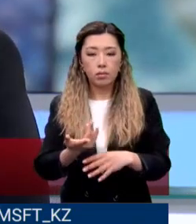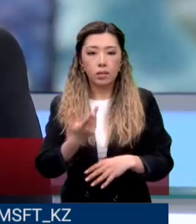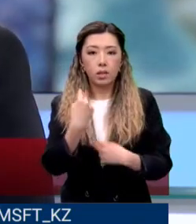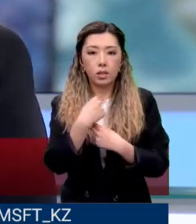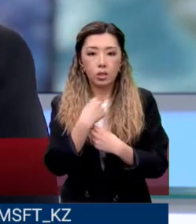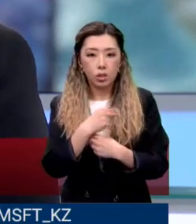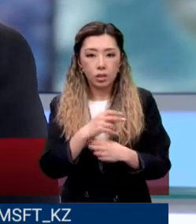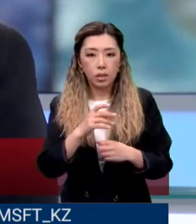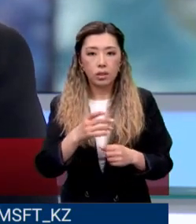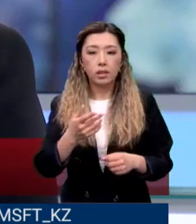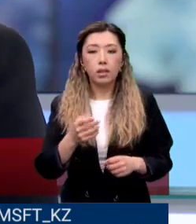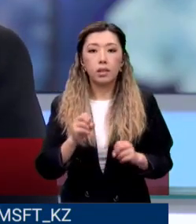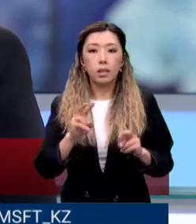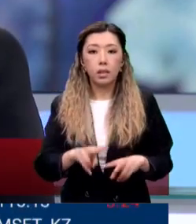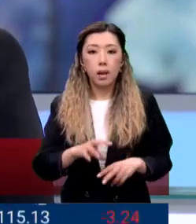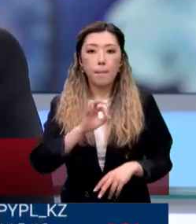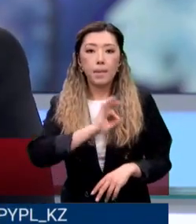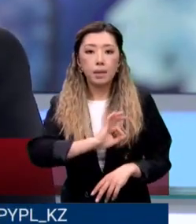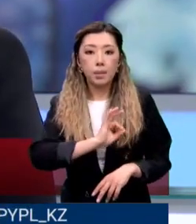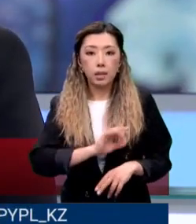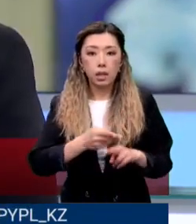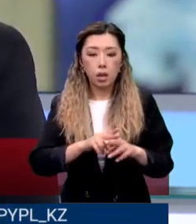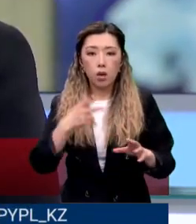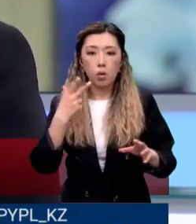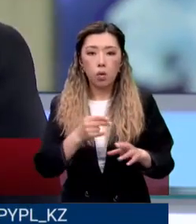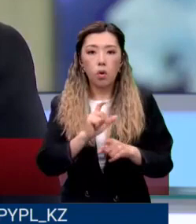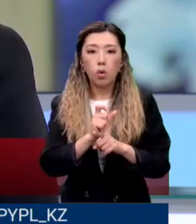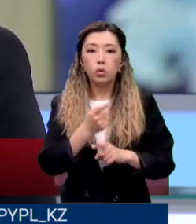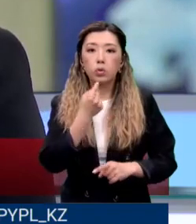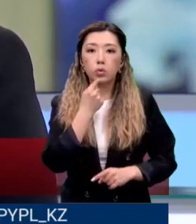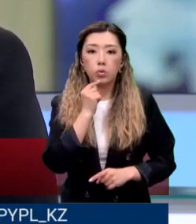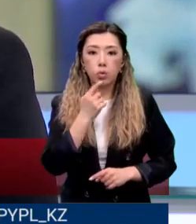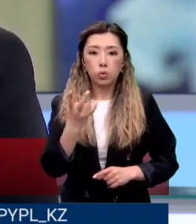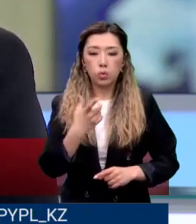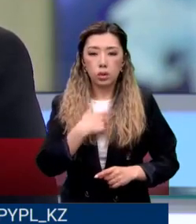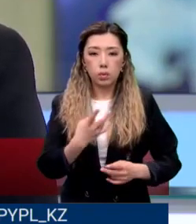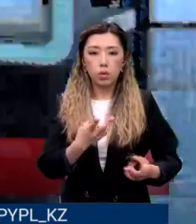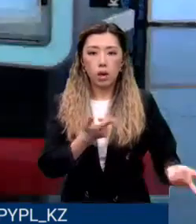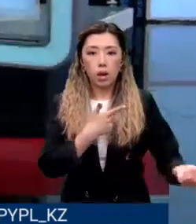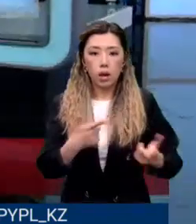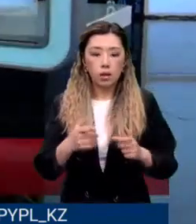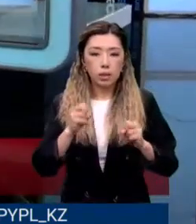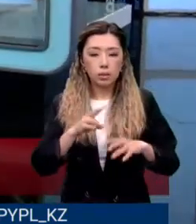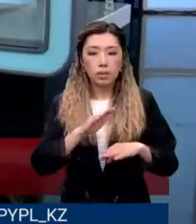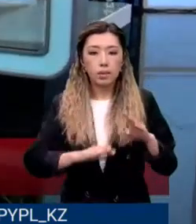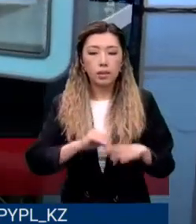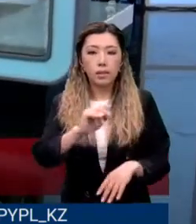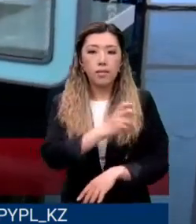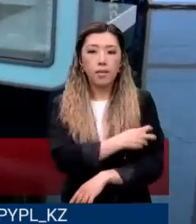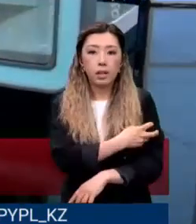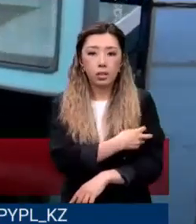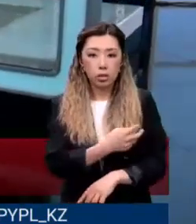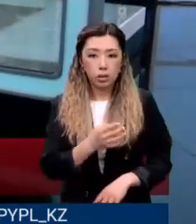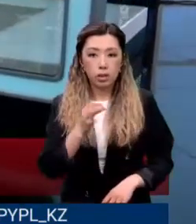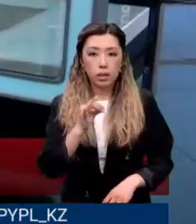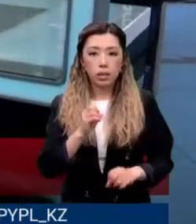применение, почему? Потому что это очень сложная процедура, и база должна быть готова к этому. И сама реабилитация,